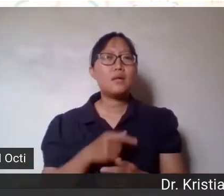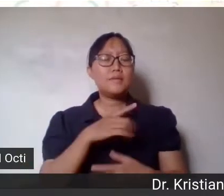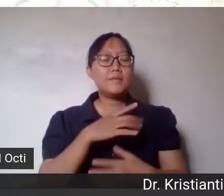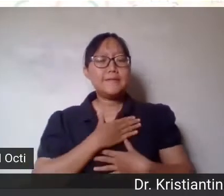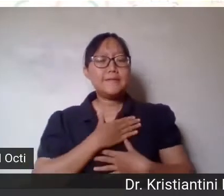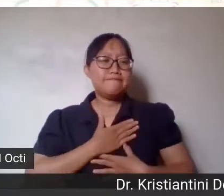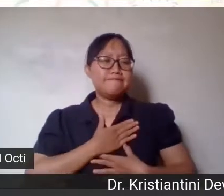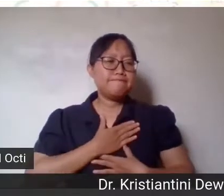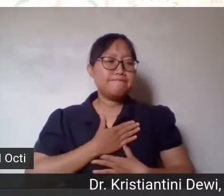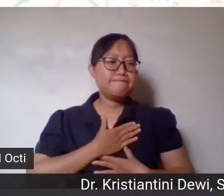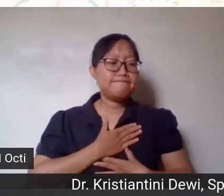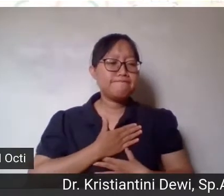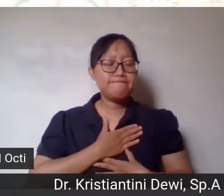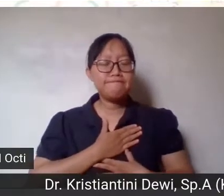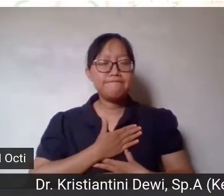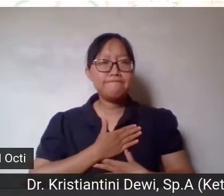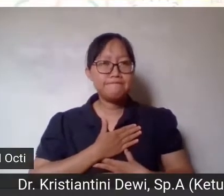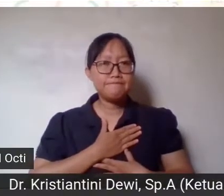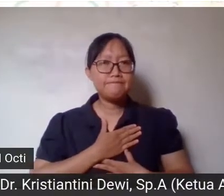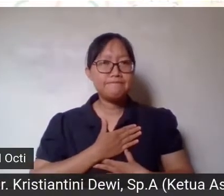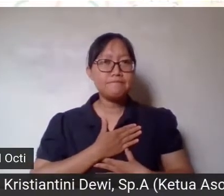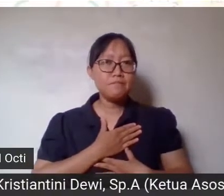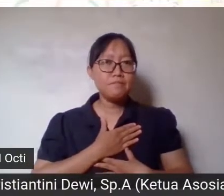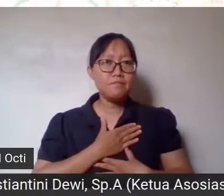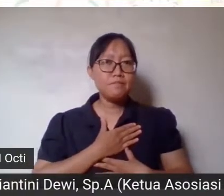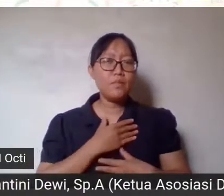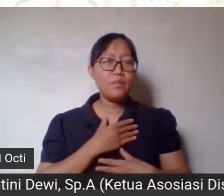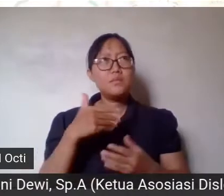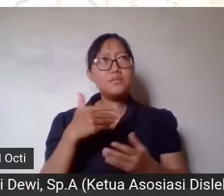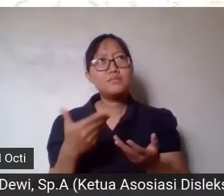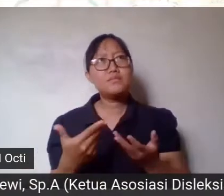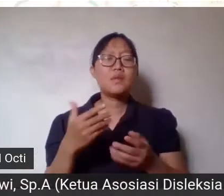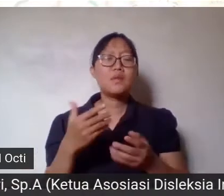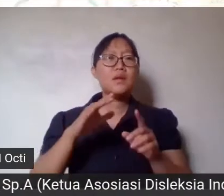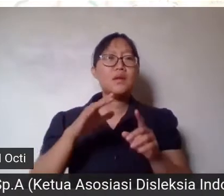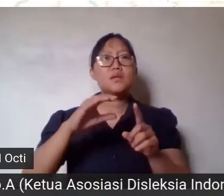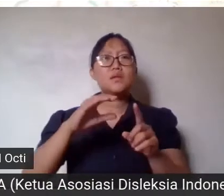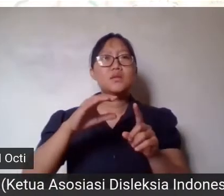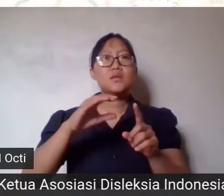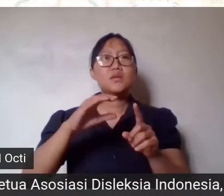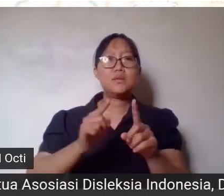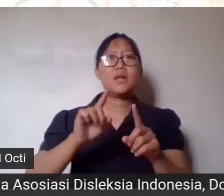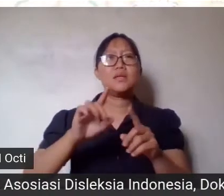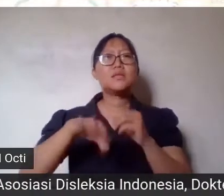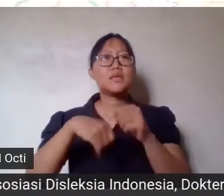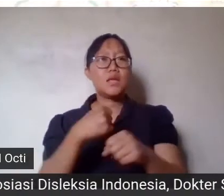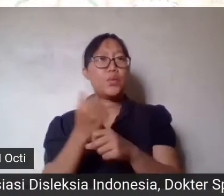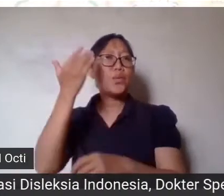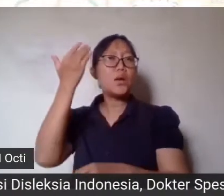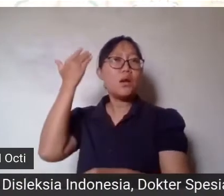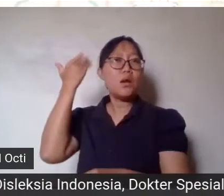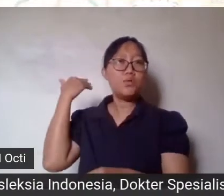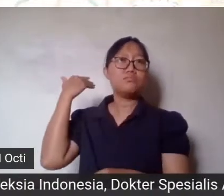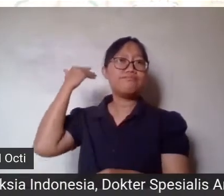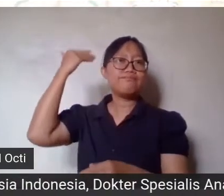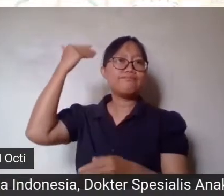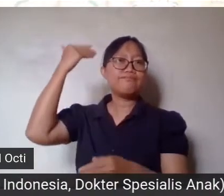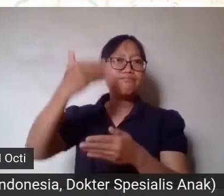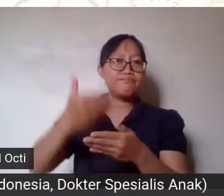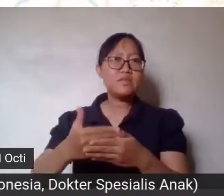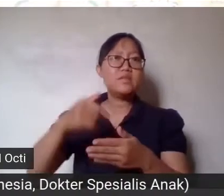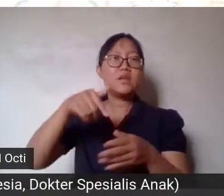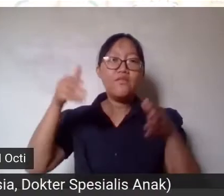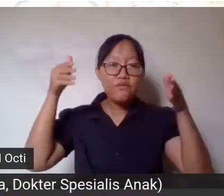lebih ya 10, 11 tahun yang lalu, kita menjadi lebih fokus atau memberikan perhatian yang